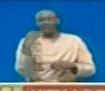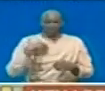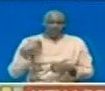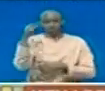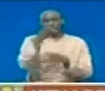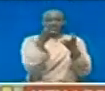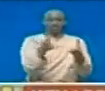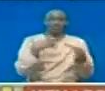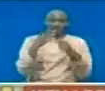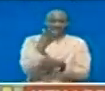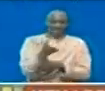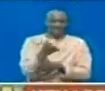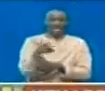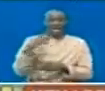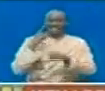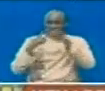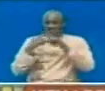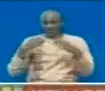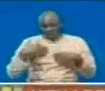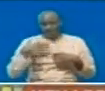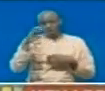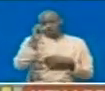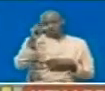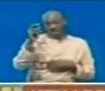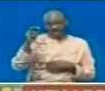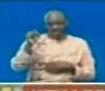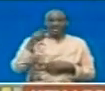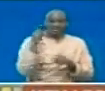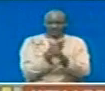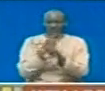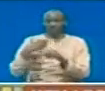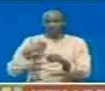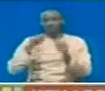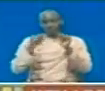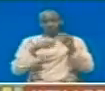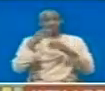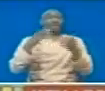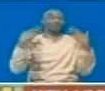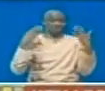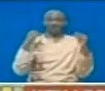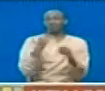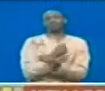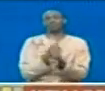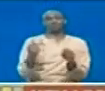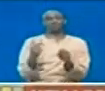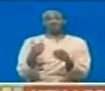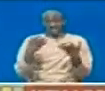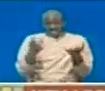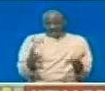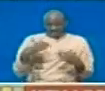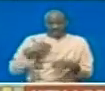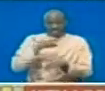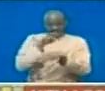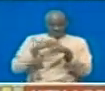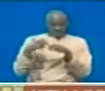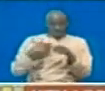ranks. I mean, we have our experienced players like Collins and Humphrey and the guys who won't be able to play forever. Makala ya tatu ya mashindano ya kitaifa ya